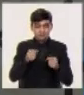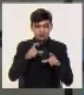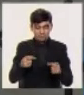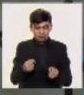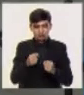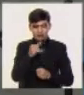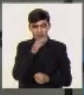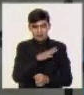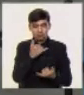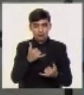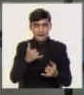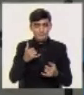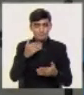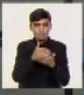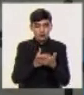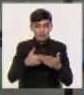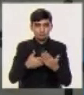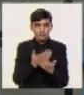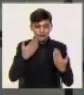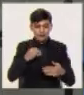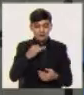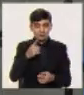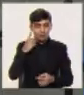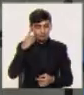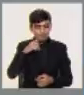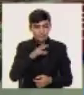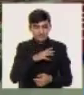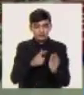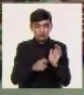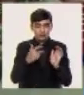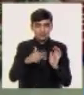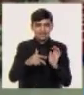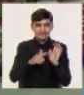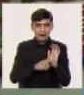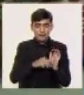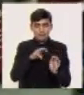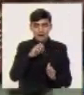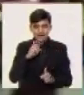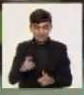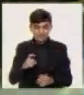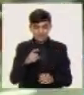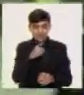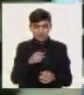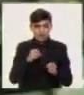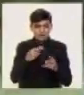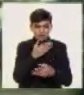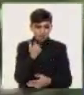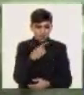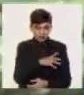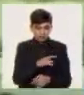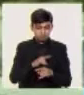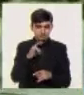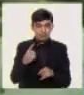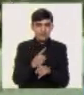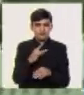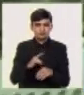контроль. Теперь программу обновили, и производитель уверяет, что Boeing 737 Max стал полностью безопасным. Первый его коммерческий рейс